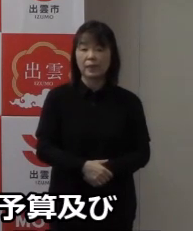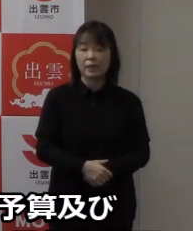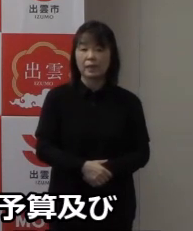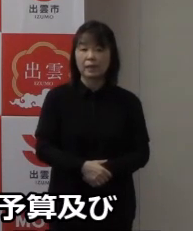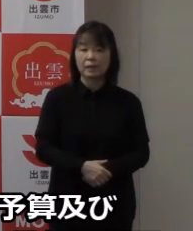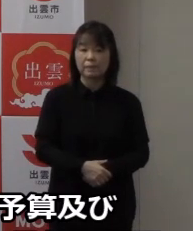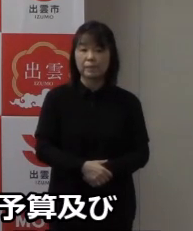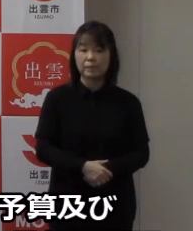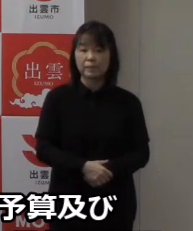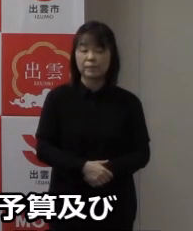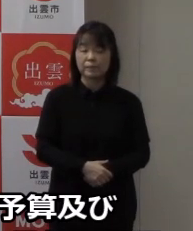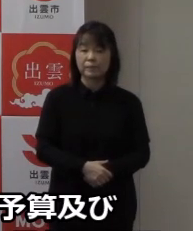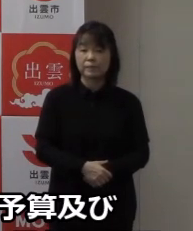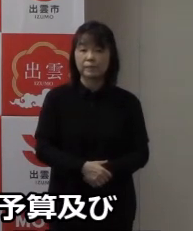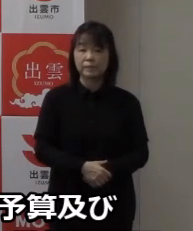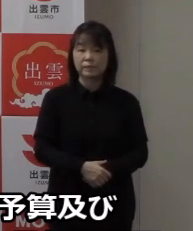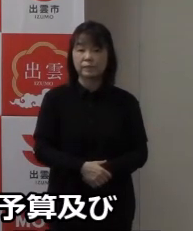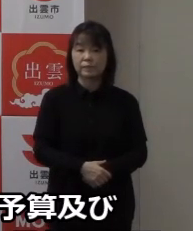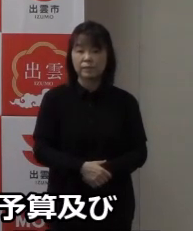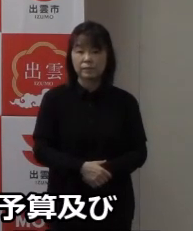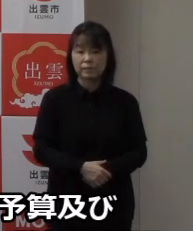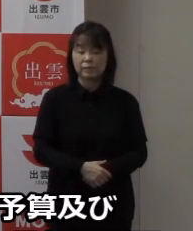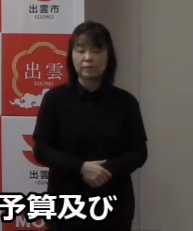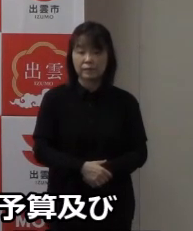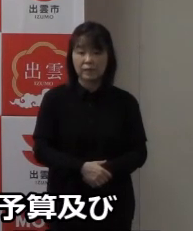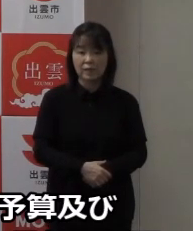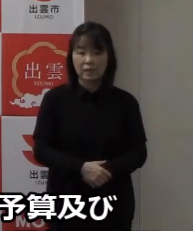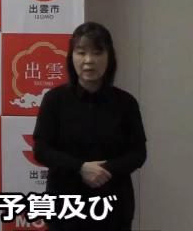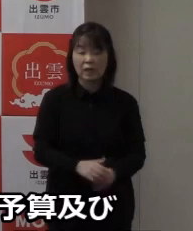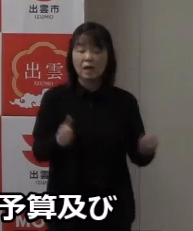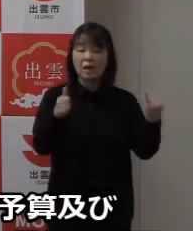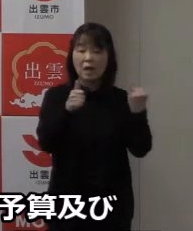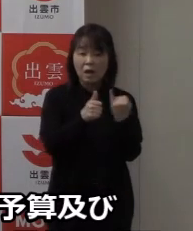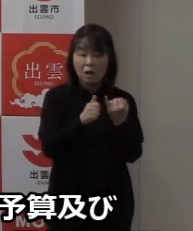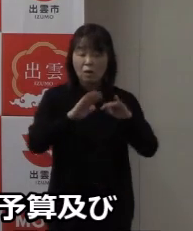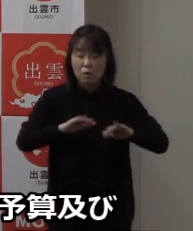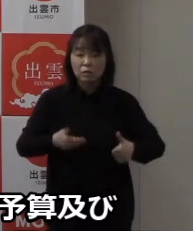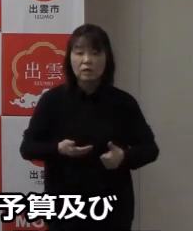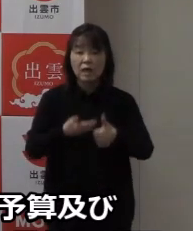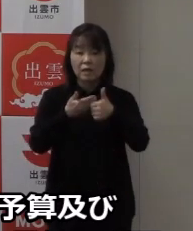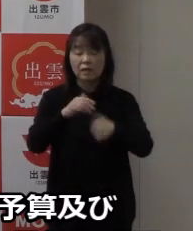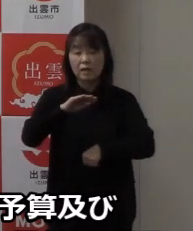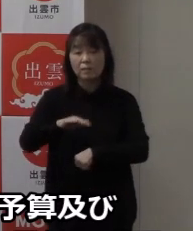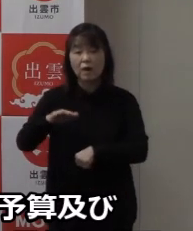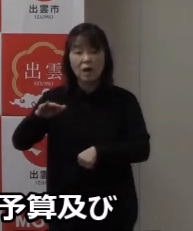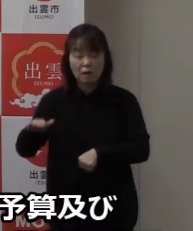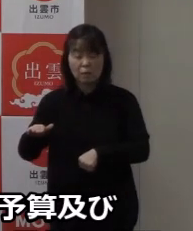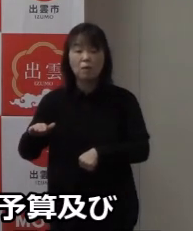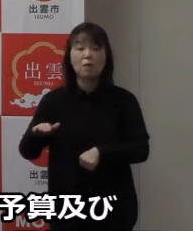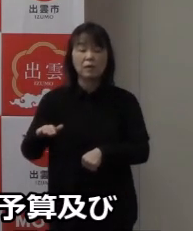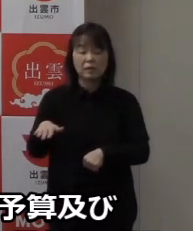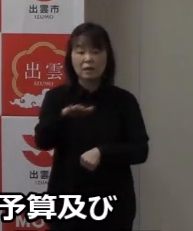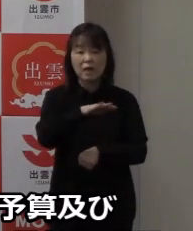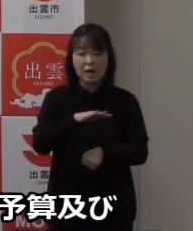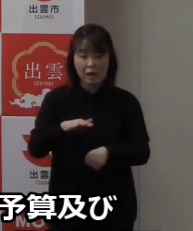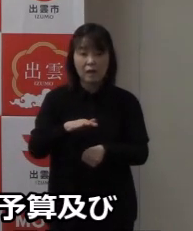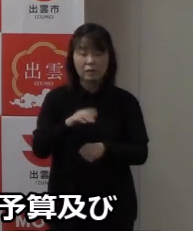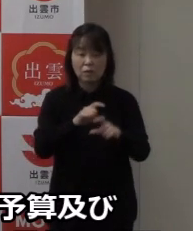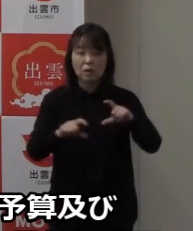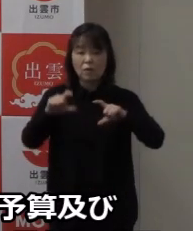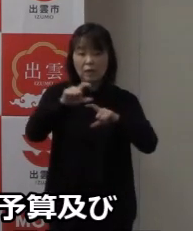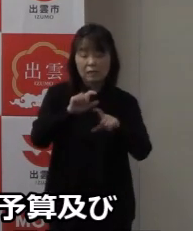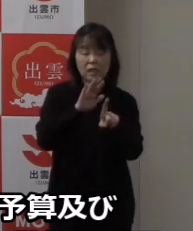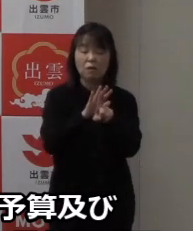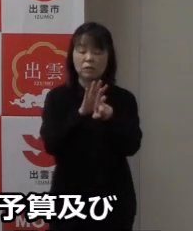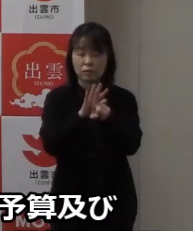またですね、新婚子育て孫ターン世帯への加算も行ってい